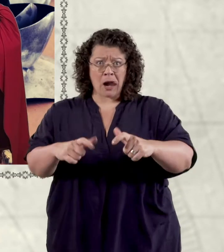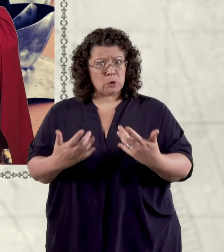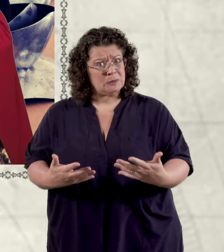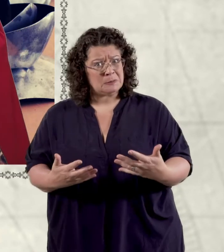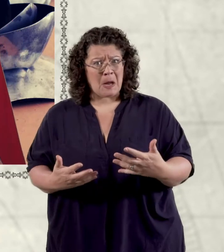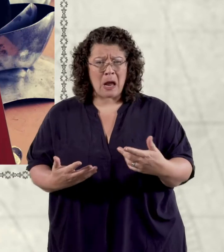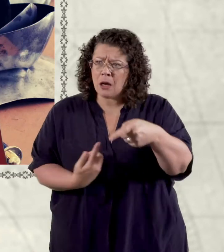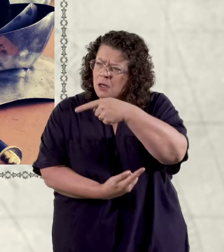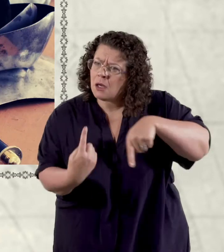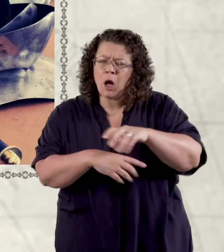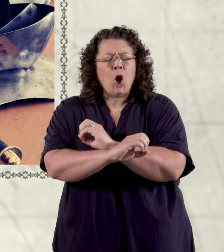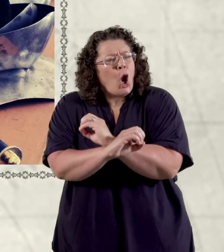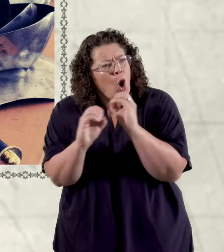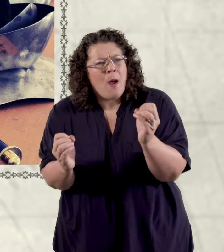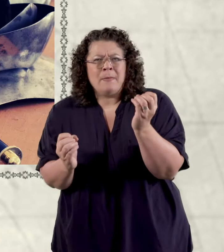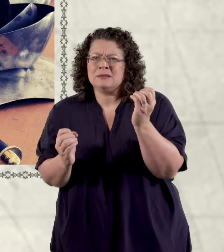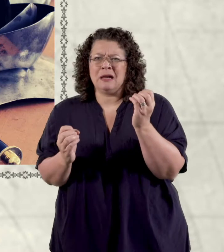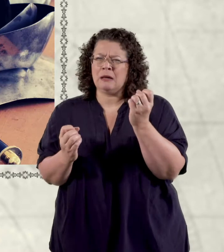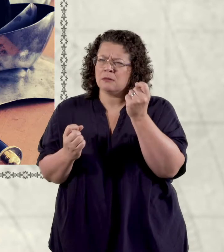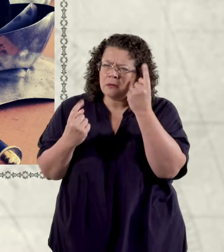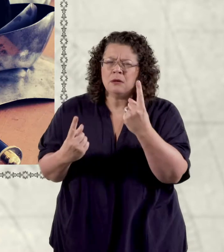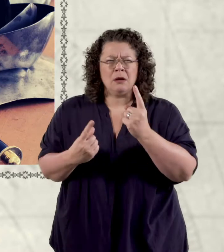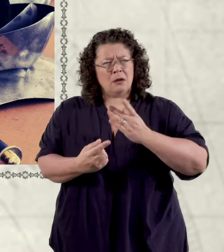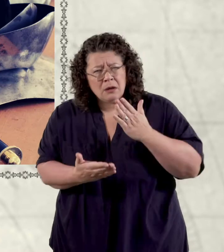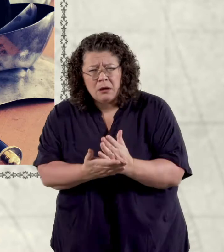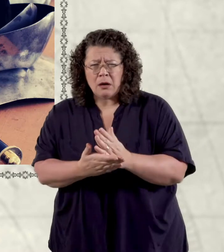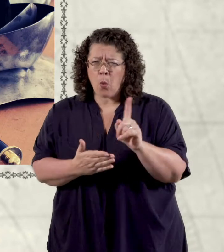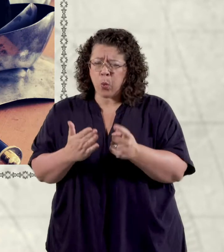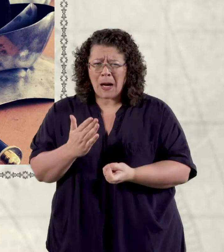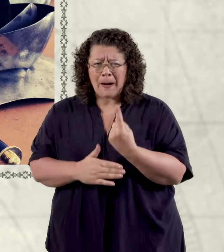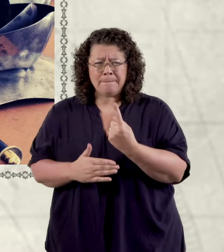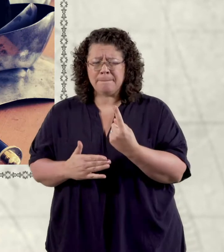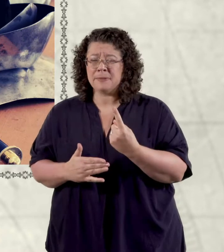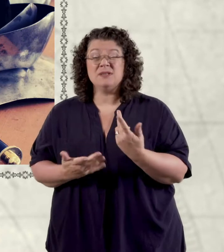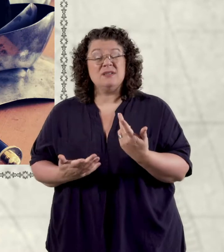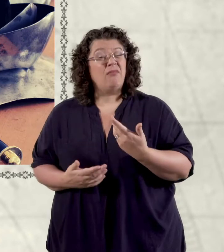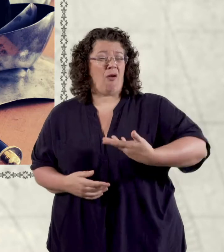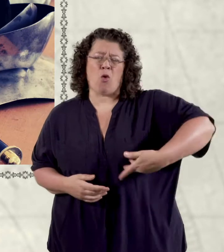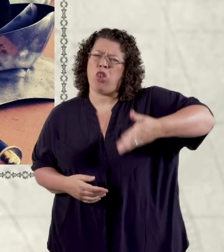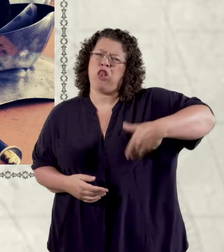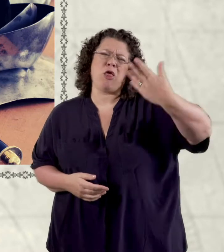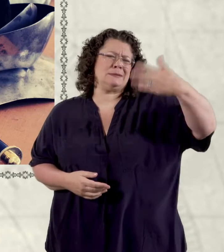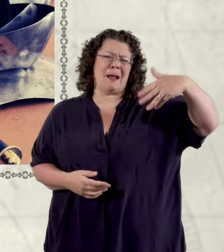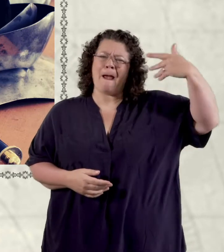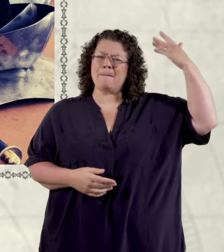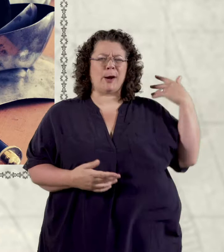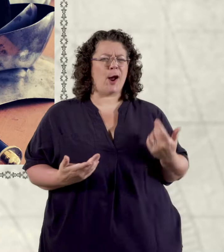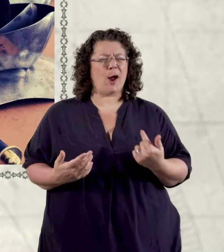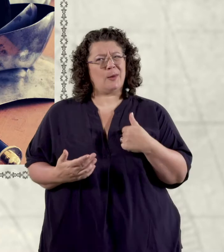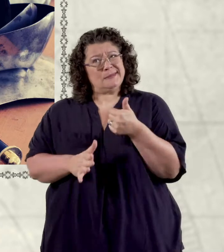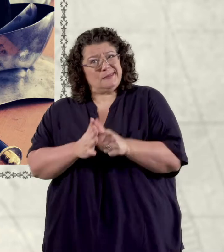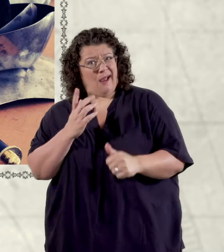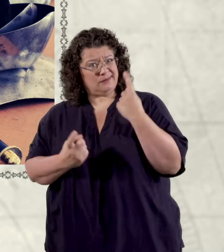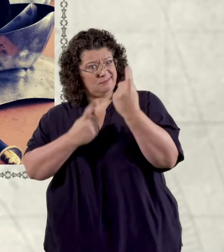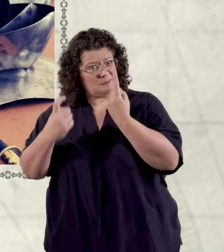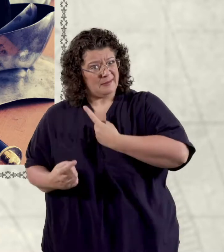A hyd heddiw, does neb yn siŵr be'n union ddigwyddodd. A mae mor bell yn ôl rwan,